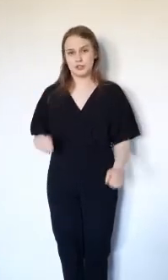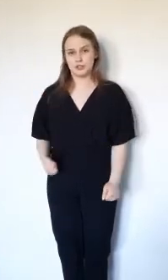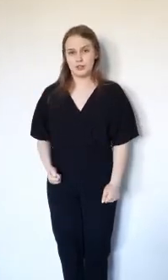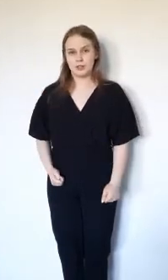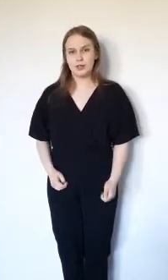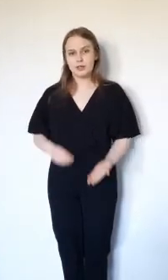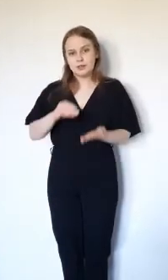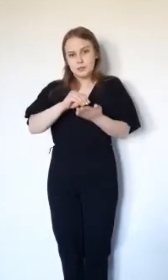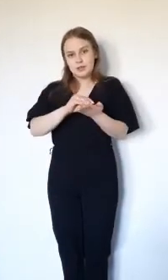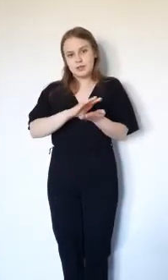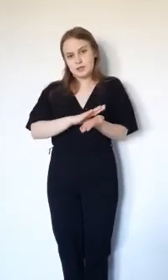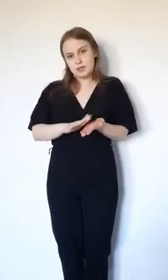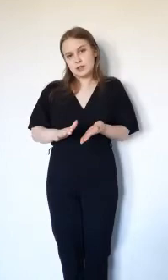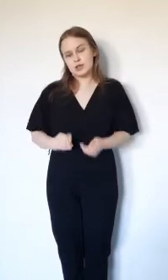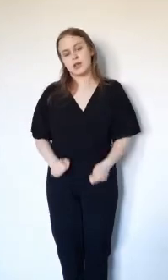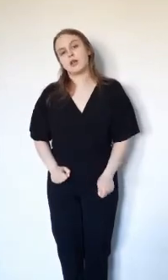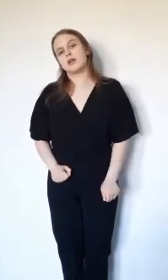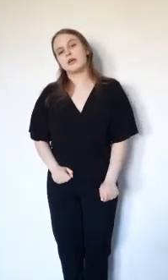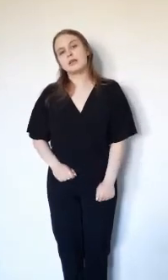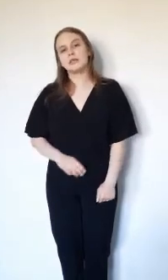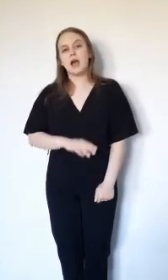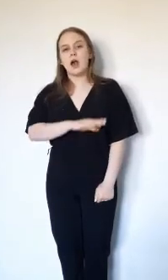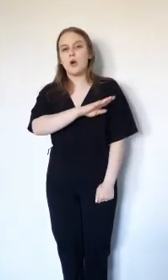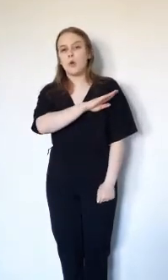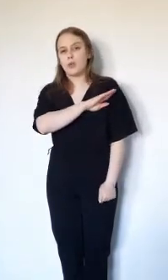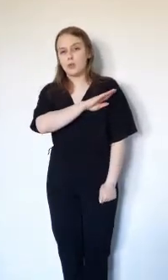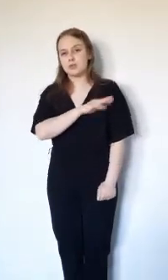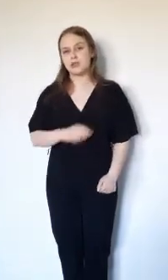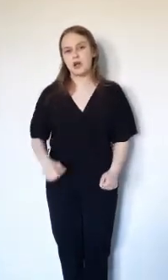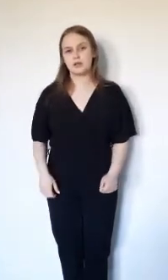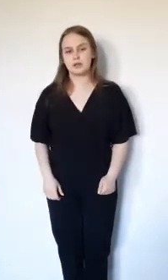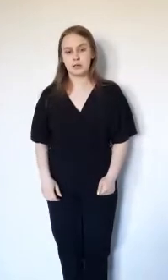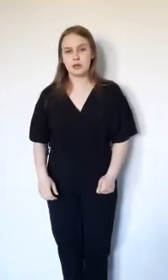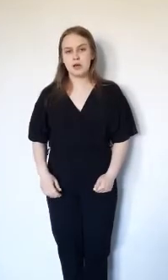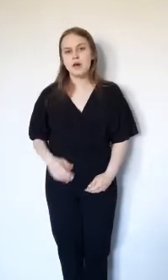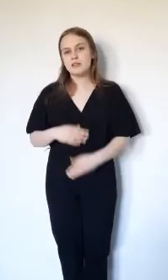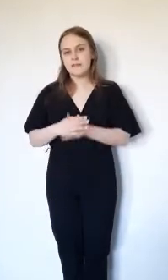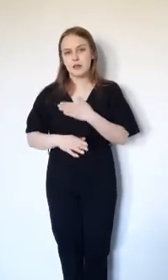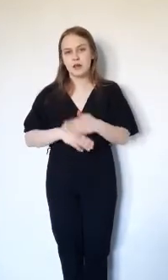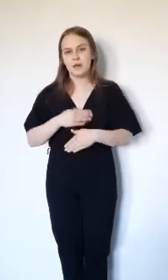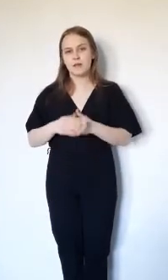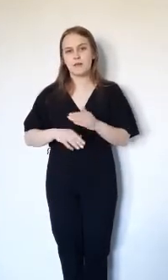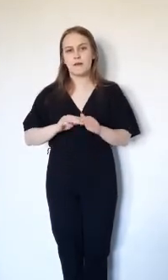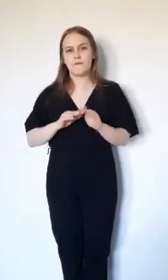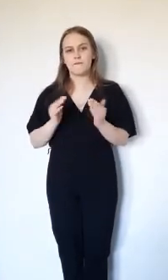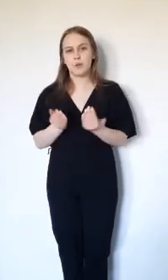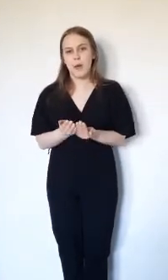Żyć z przyzwyczajenia, umrzeć